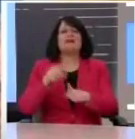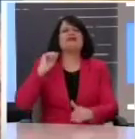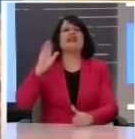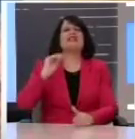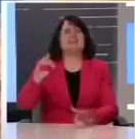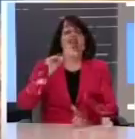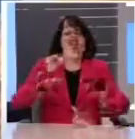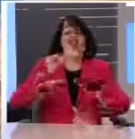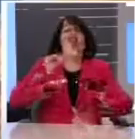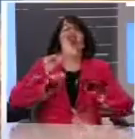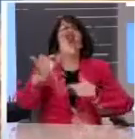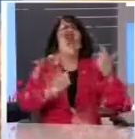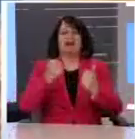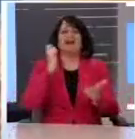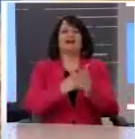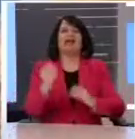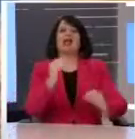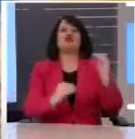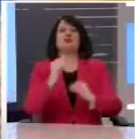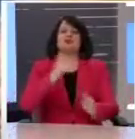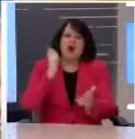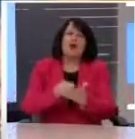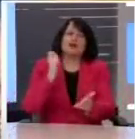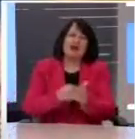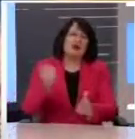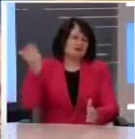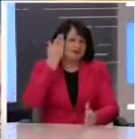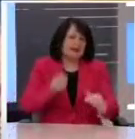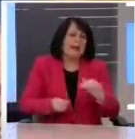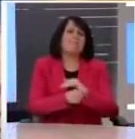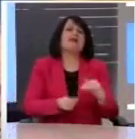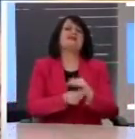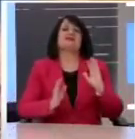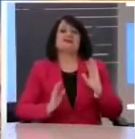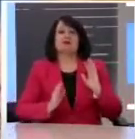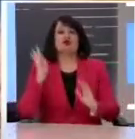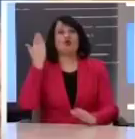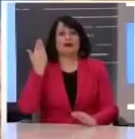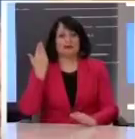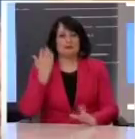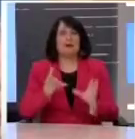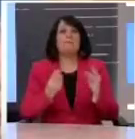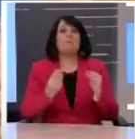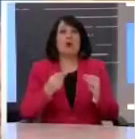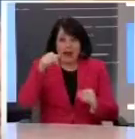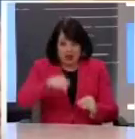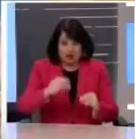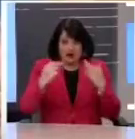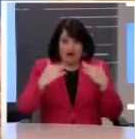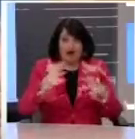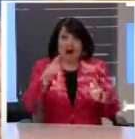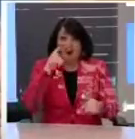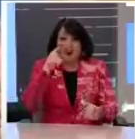να ξεπληρώσουμε τα εξοπλιστικά και τις αγορές του αιώνα και τις μίζες. Και πολλά από αυτά έρχονται στη Βουλή και θα έρθουν κι